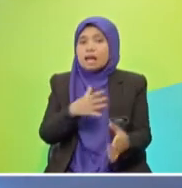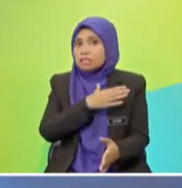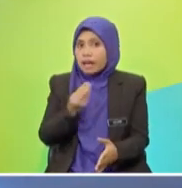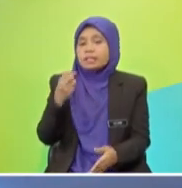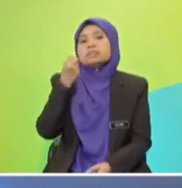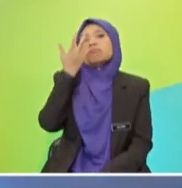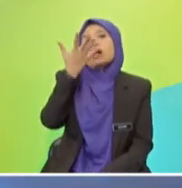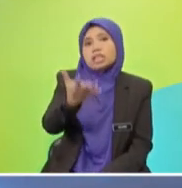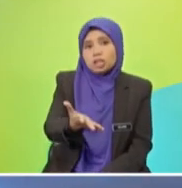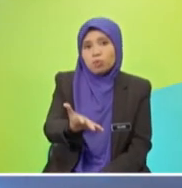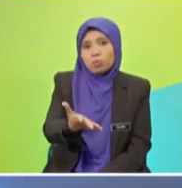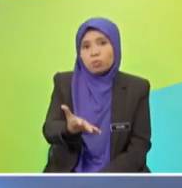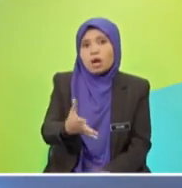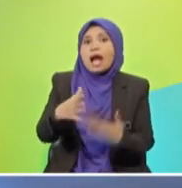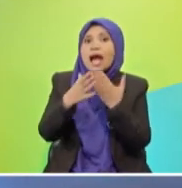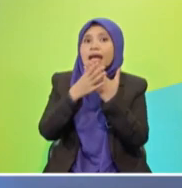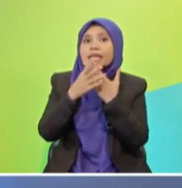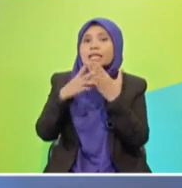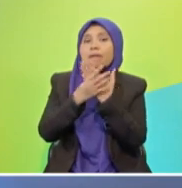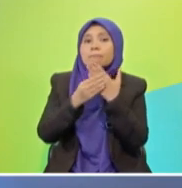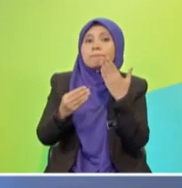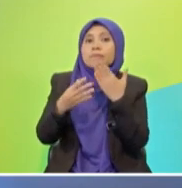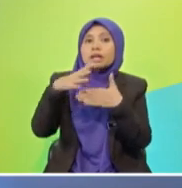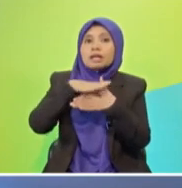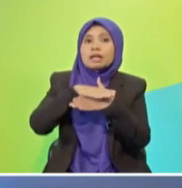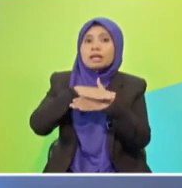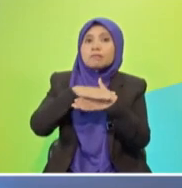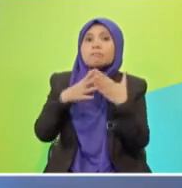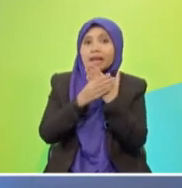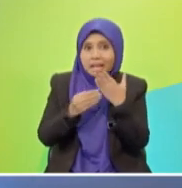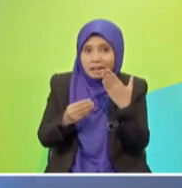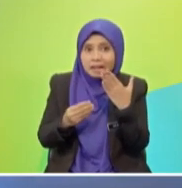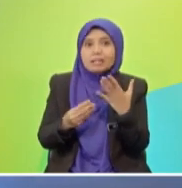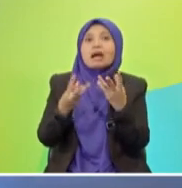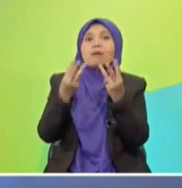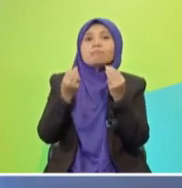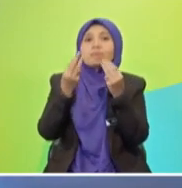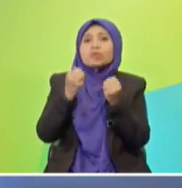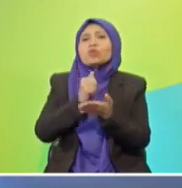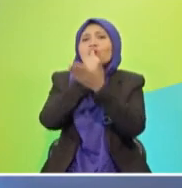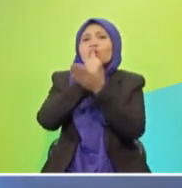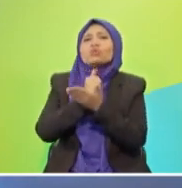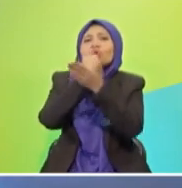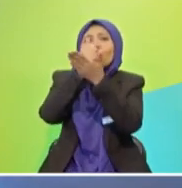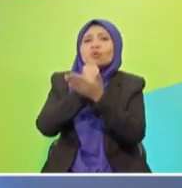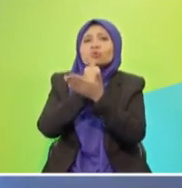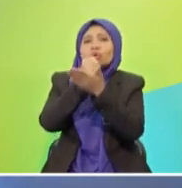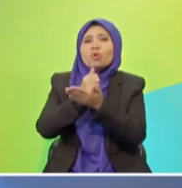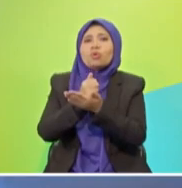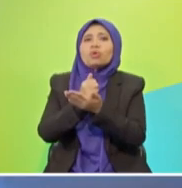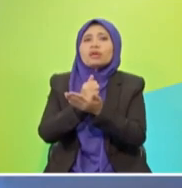kemahiran meminta bantuan ketika berada ketika berlaku kemalangan berada di rumah